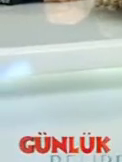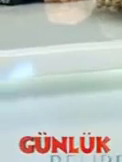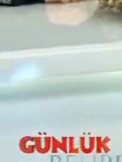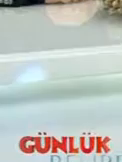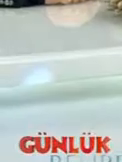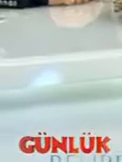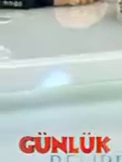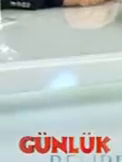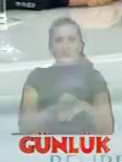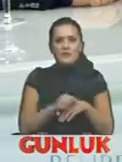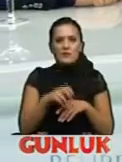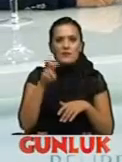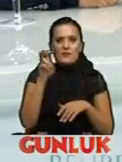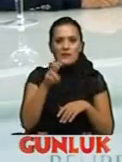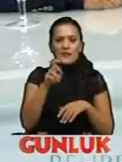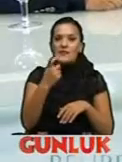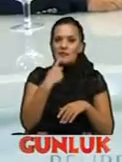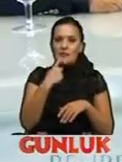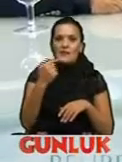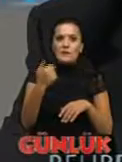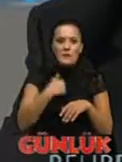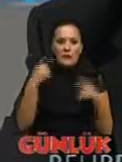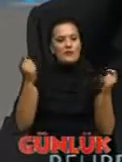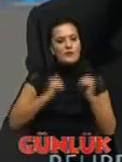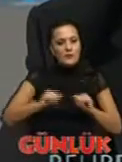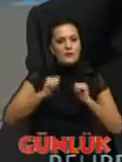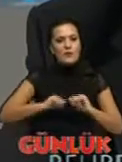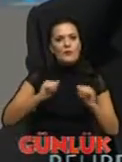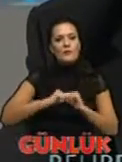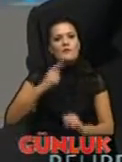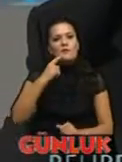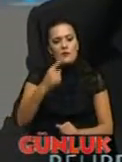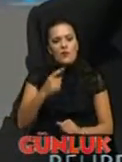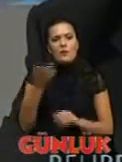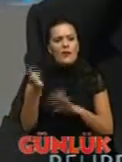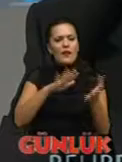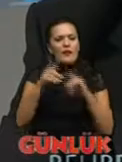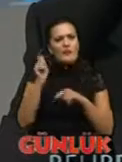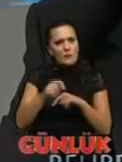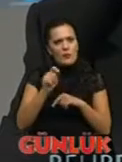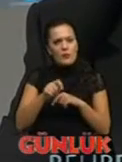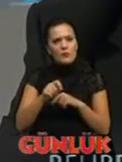mı? 8 senedir ben çalışıyordum, söylüyordum,